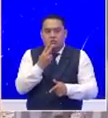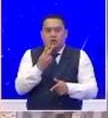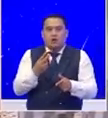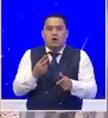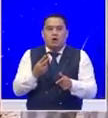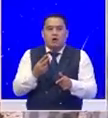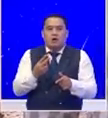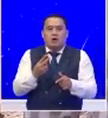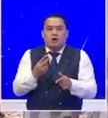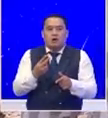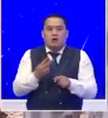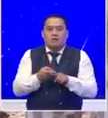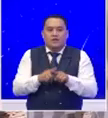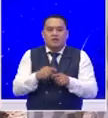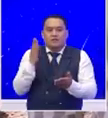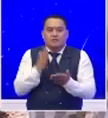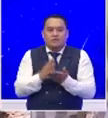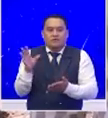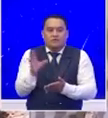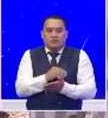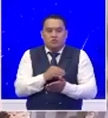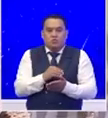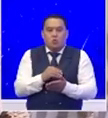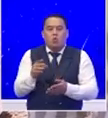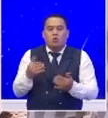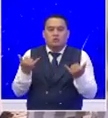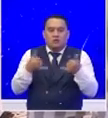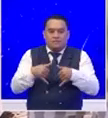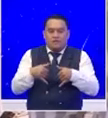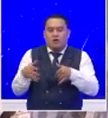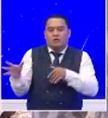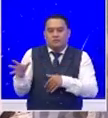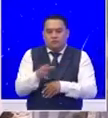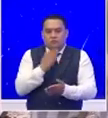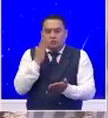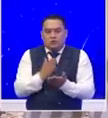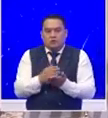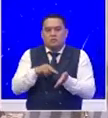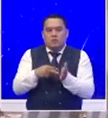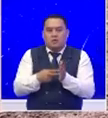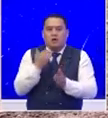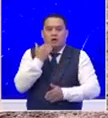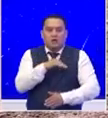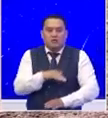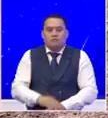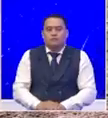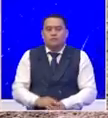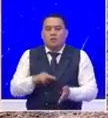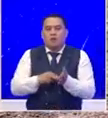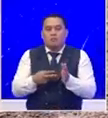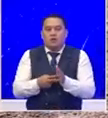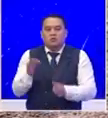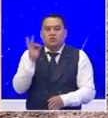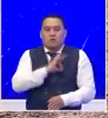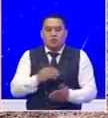армирование, то есть горизонтальное армирование делать. Это сердечник заливаем, да? Есть. Качественно. По плану в эксплуатацию